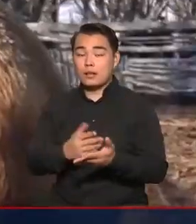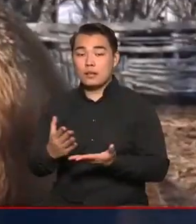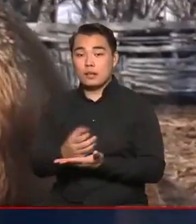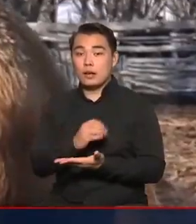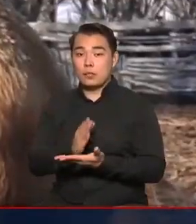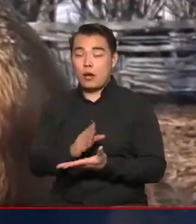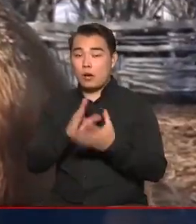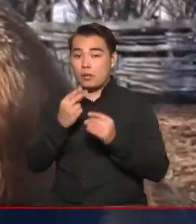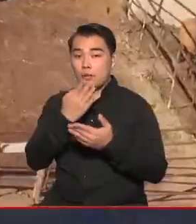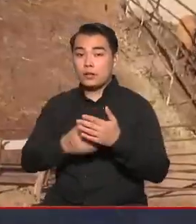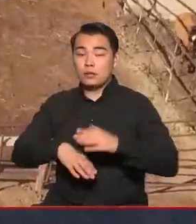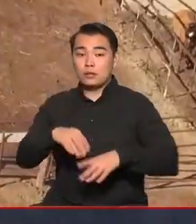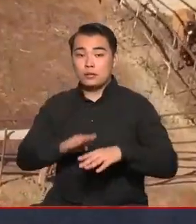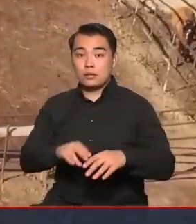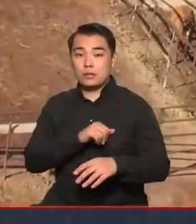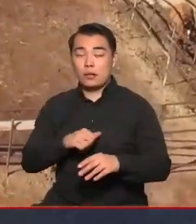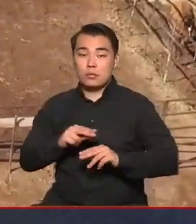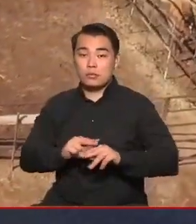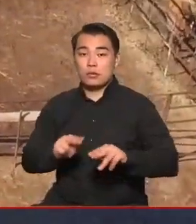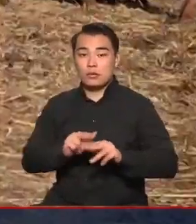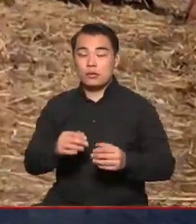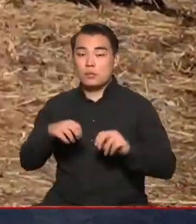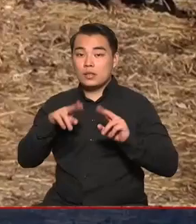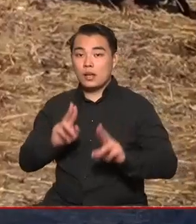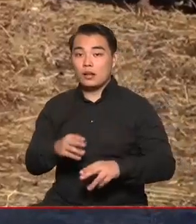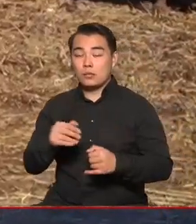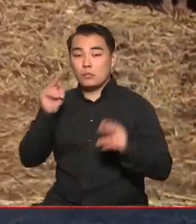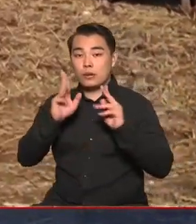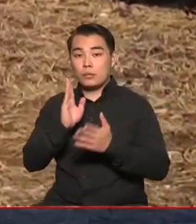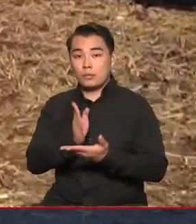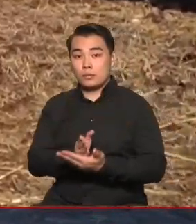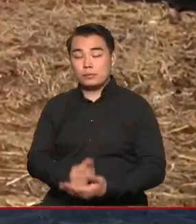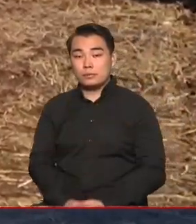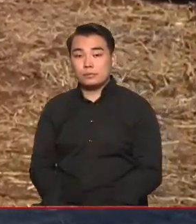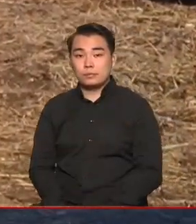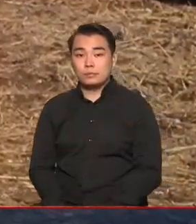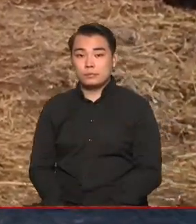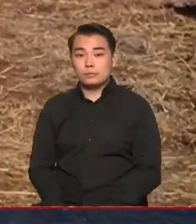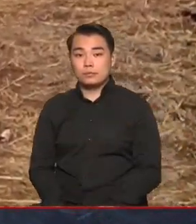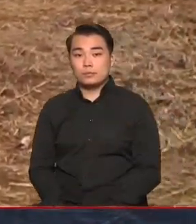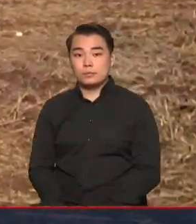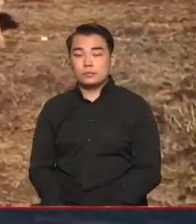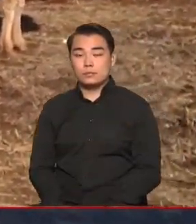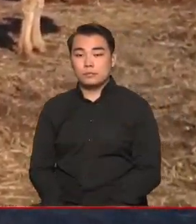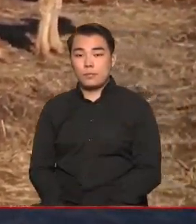алады. Қолға үйретудің де өзіндік тәсілі бар. Келе ғой, келе ғой, келе ғой, келе ғой, келе ғой.